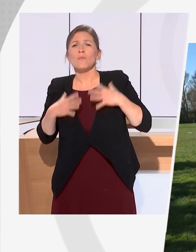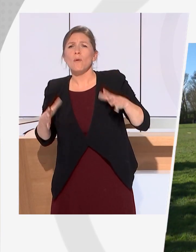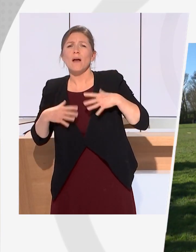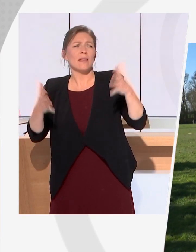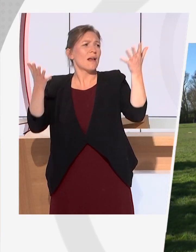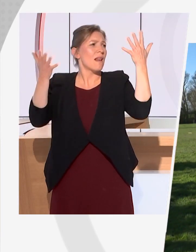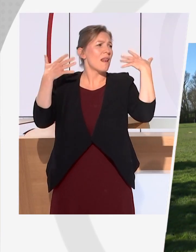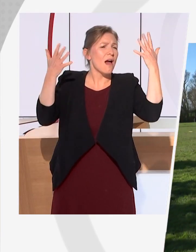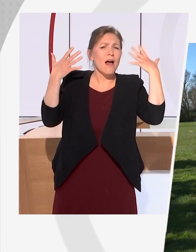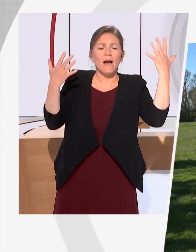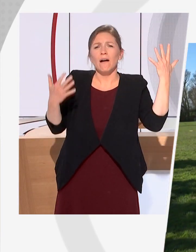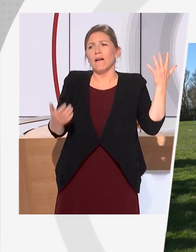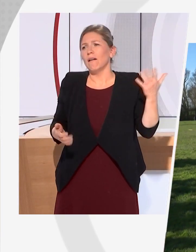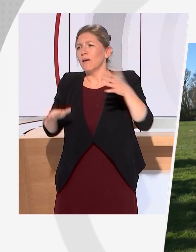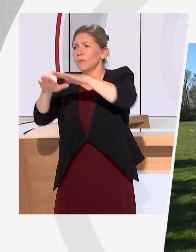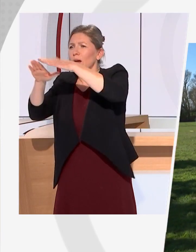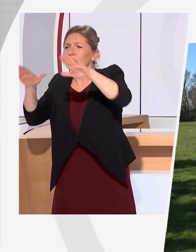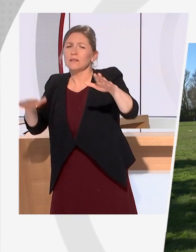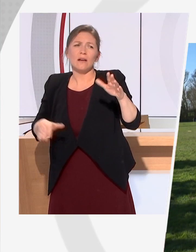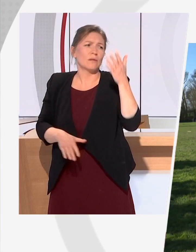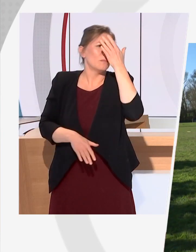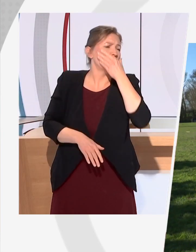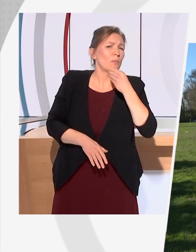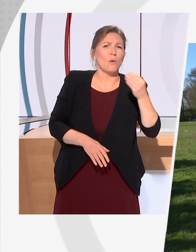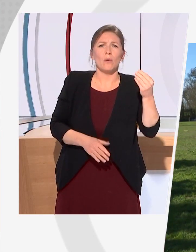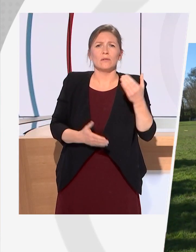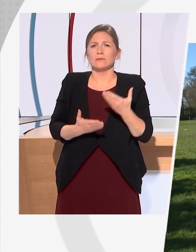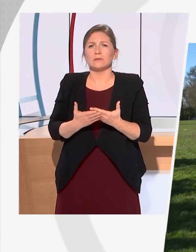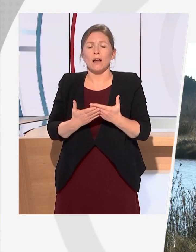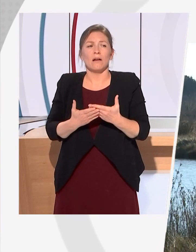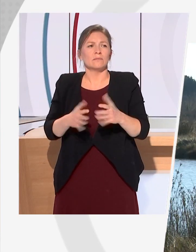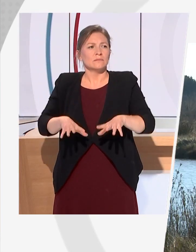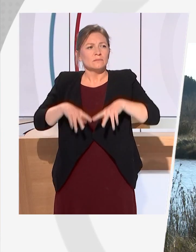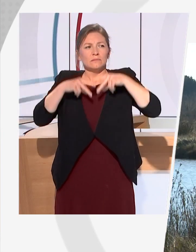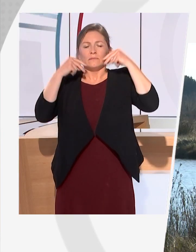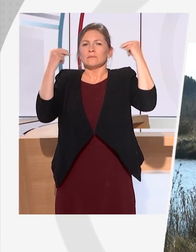important de retrouver des paysages comme ça et de pouvoir prendre un gros bol d'air.